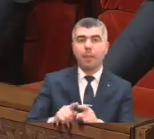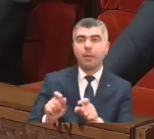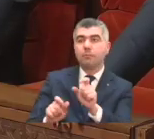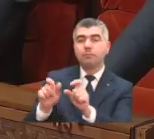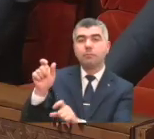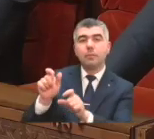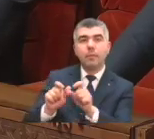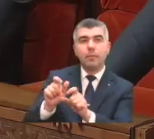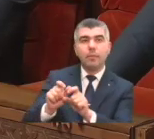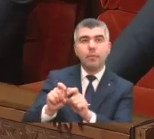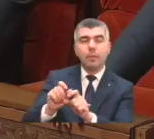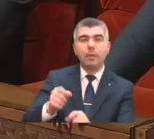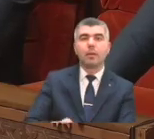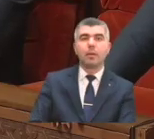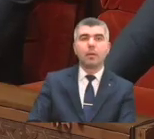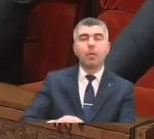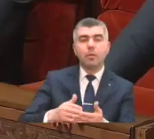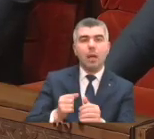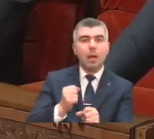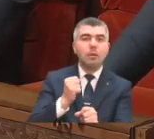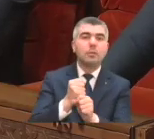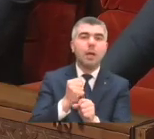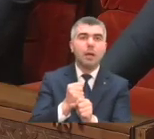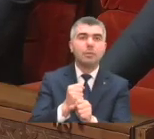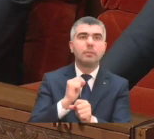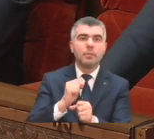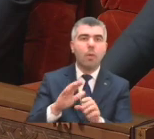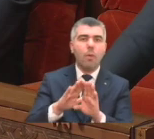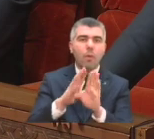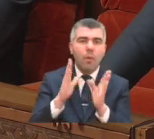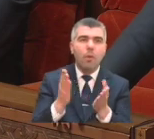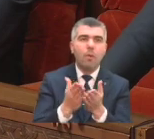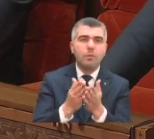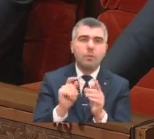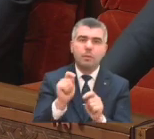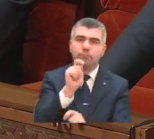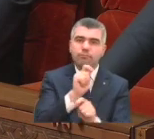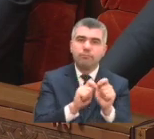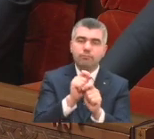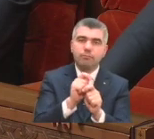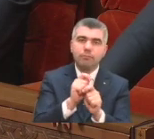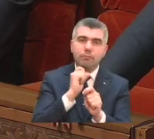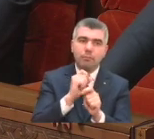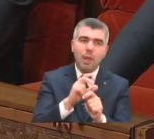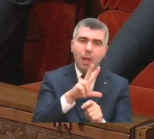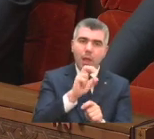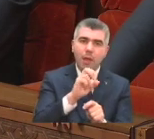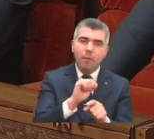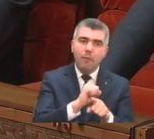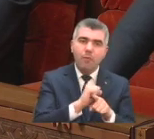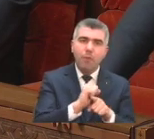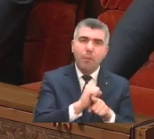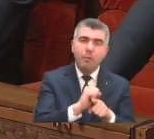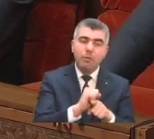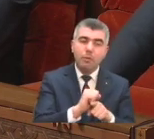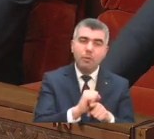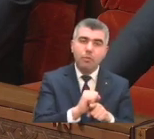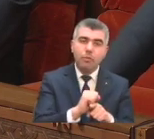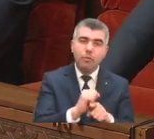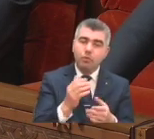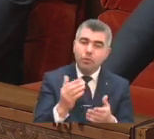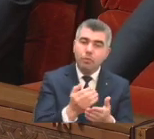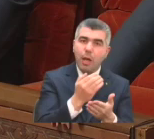المواطن وخصوصا كرامه العاملين اللي معظمهم غير مهيكلين في مجال فرز وجمع النفايات